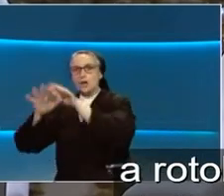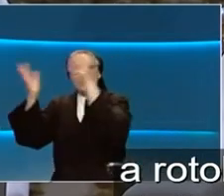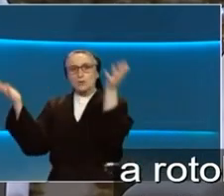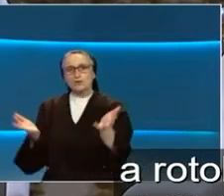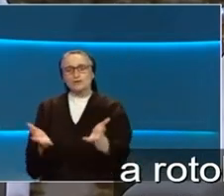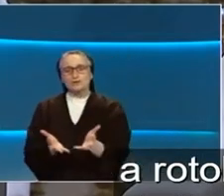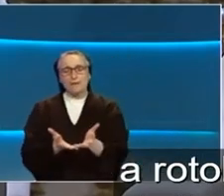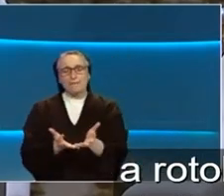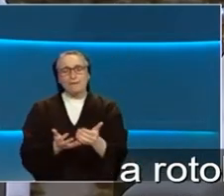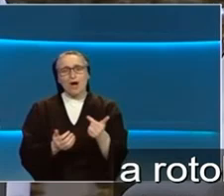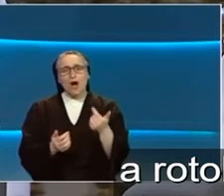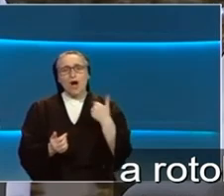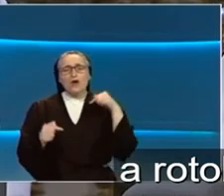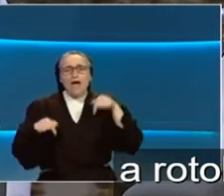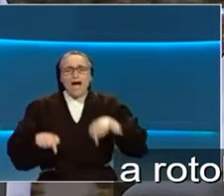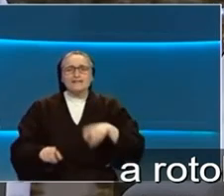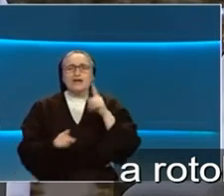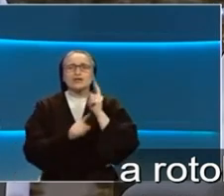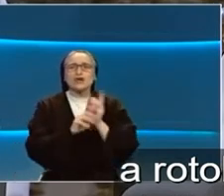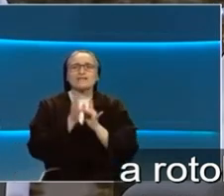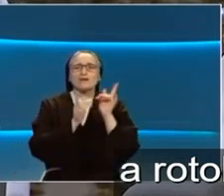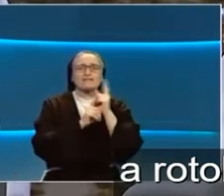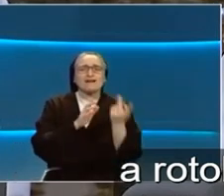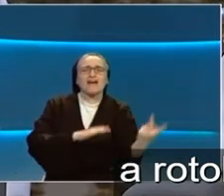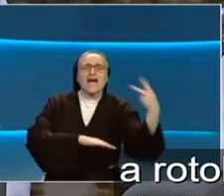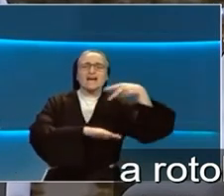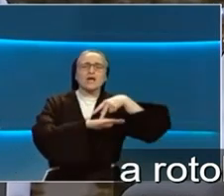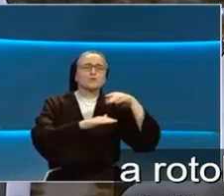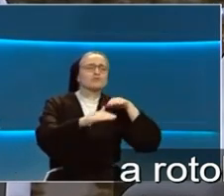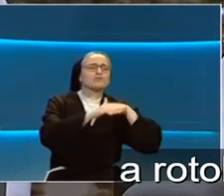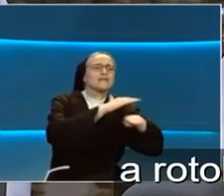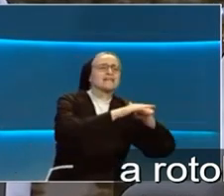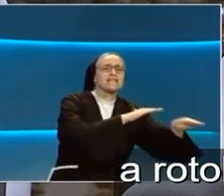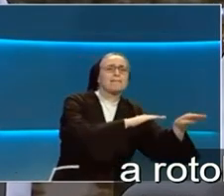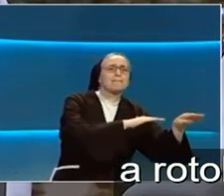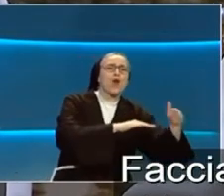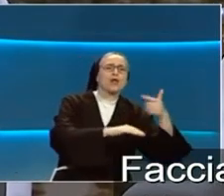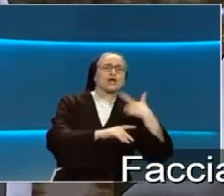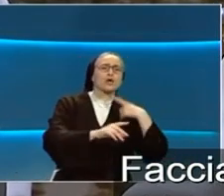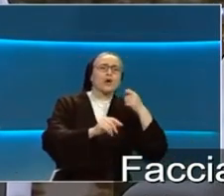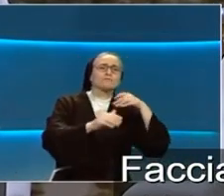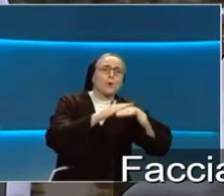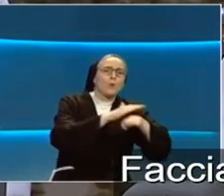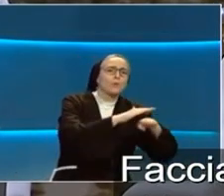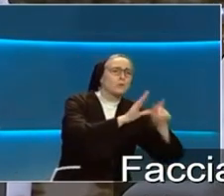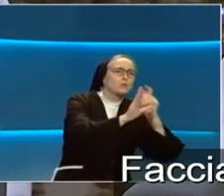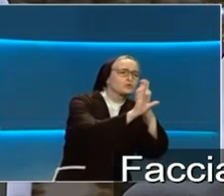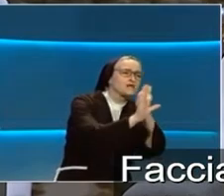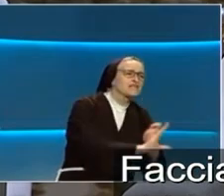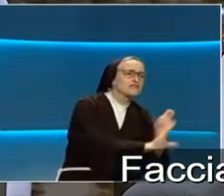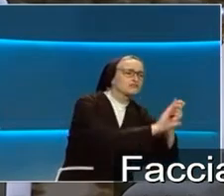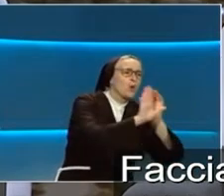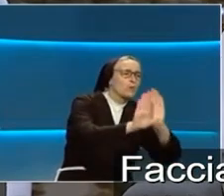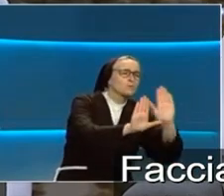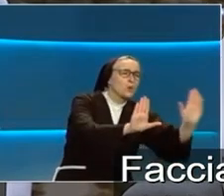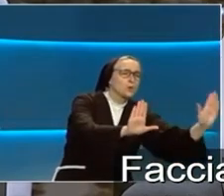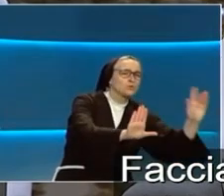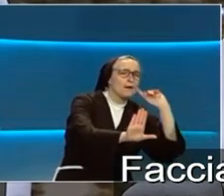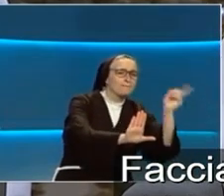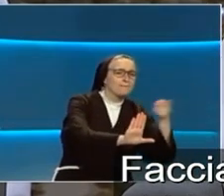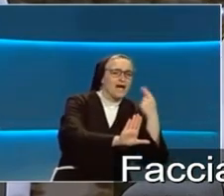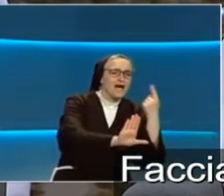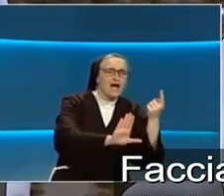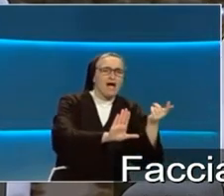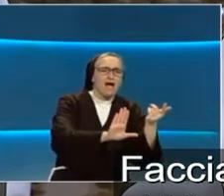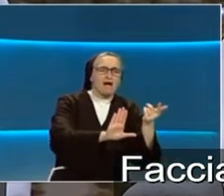그분의 기쁨을 전파하도록 부름을 받았습니다. 우리가 가두었던 살아계신 예수님께서 부활하시게 해드립시다.